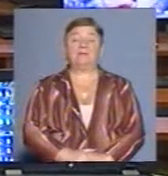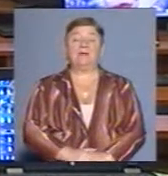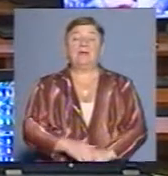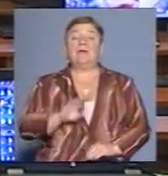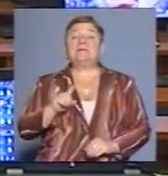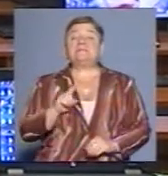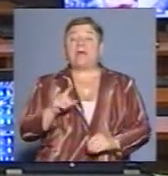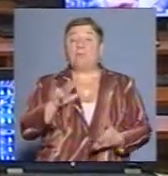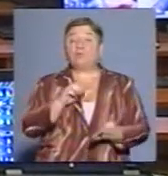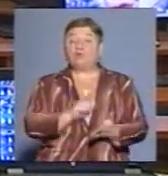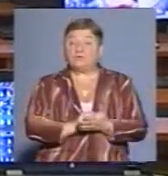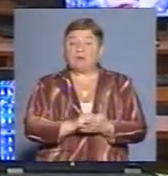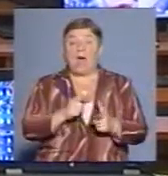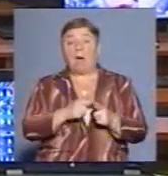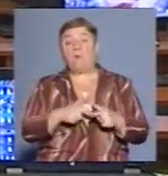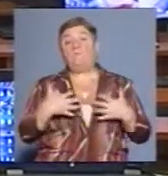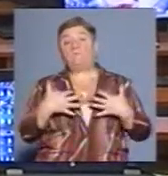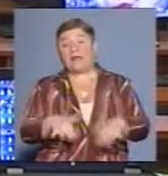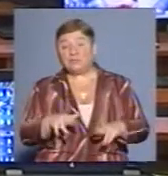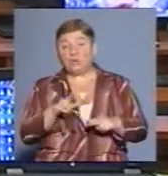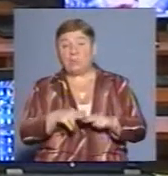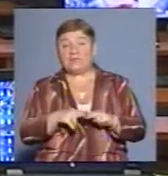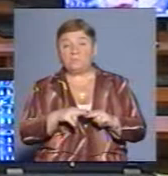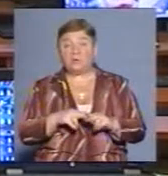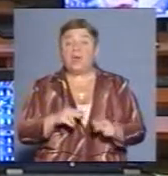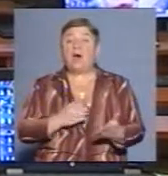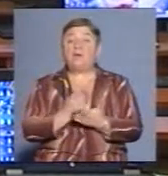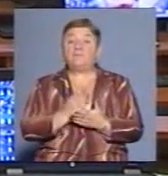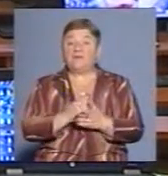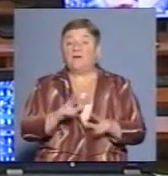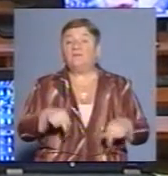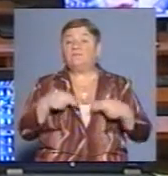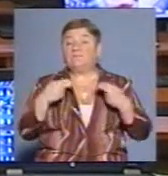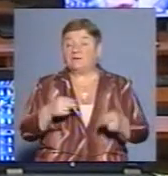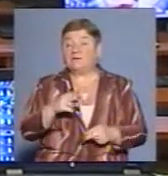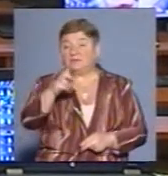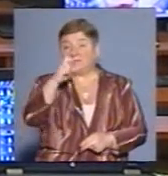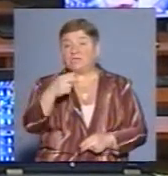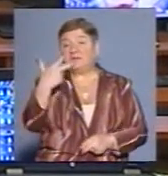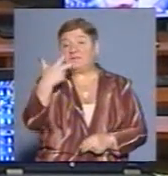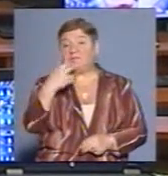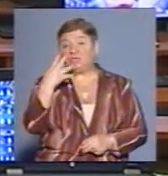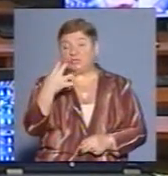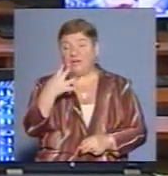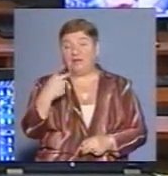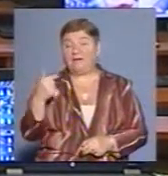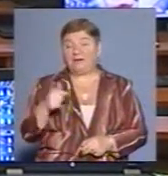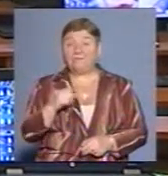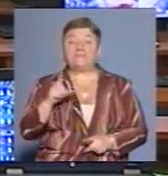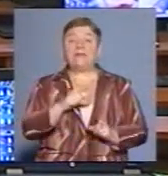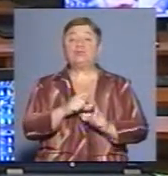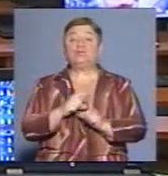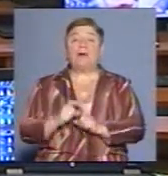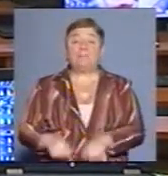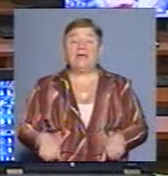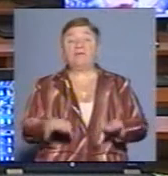відновлення пошкодженого або втраченого паспорту до адмінпослуги додається вартість держмита – 34 гривні. За словами Ольги Поштак,